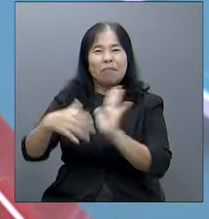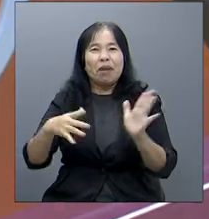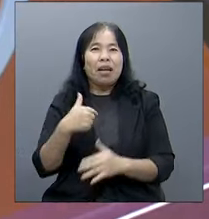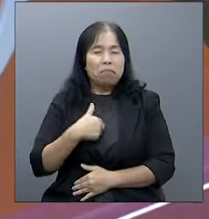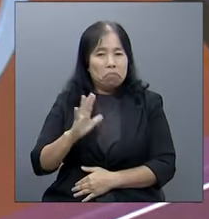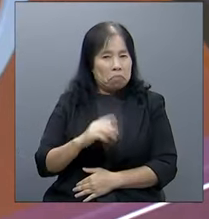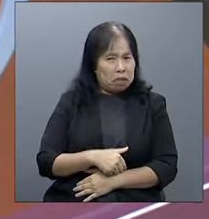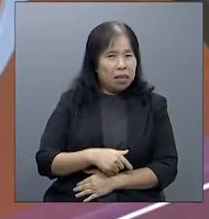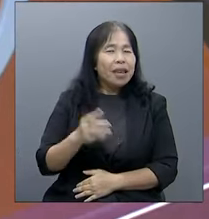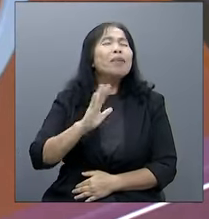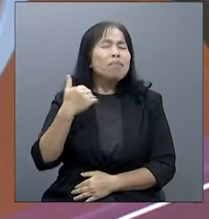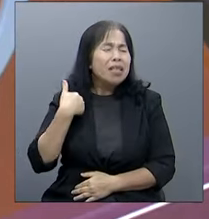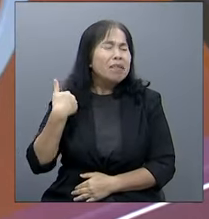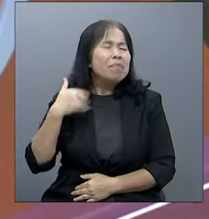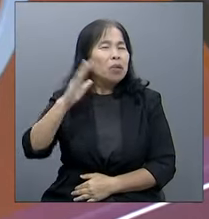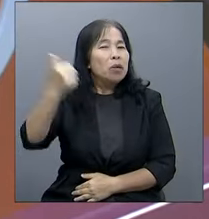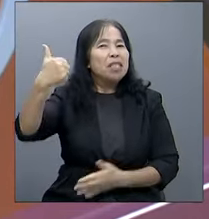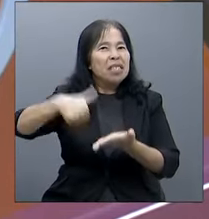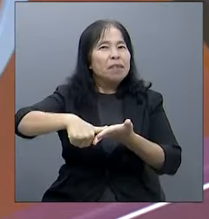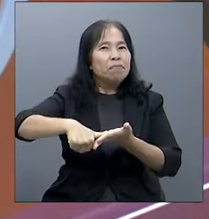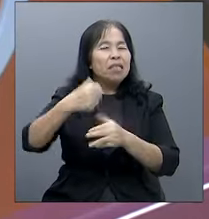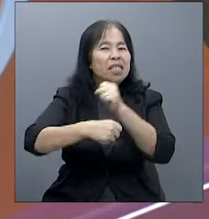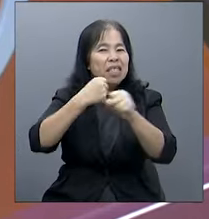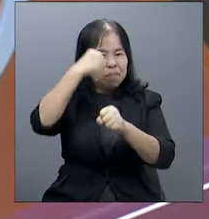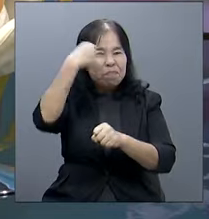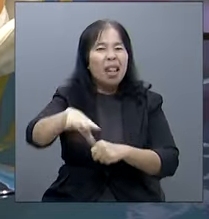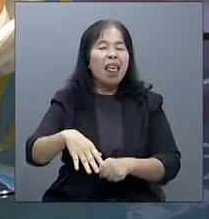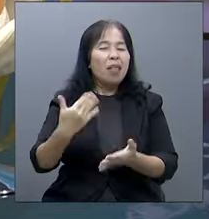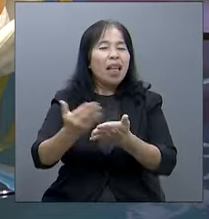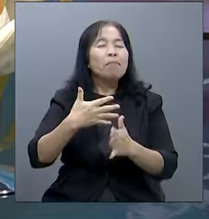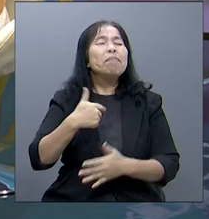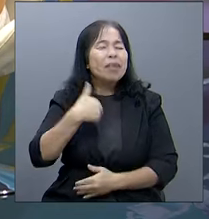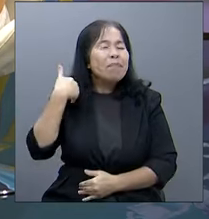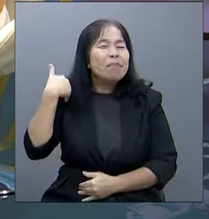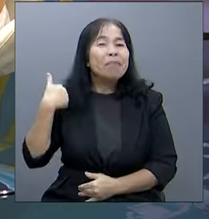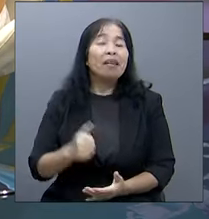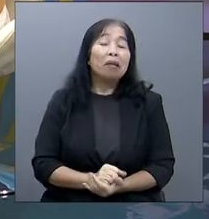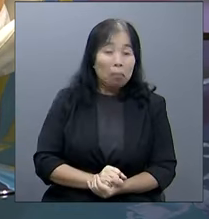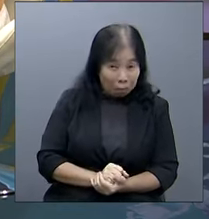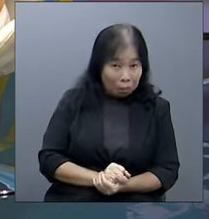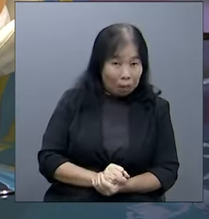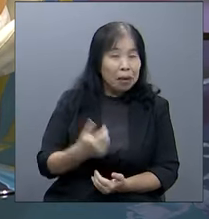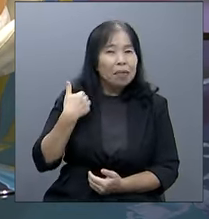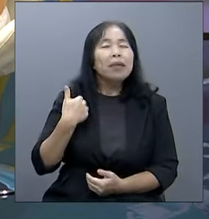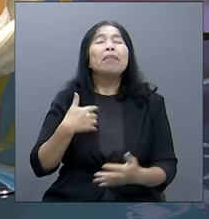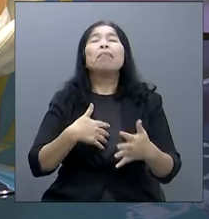ก็เลยไม่ต้เปรียบ เหรีุ